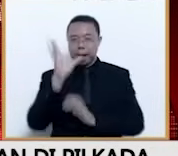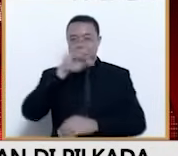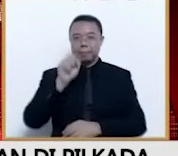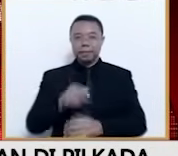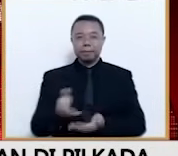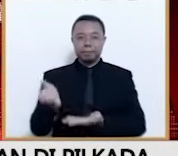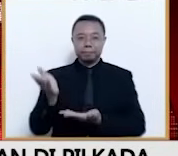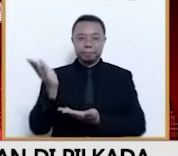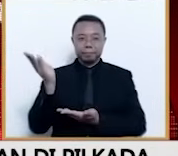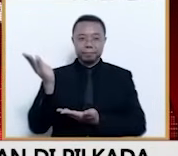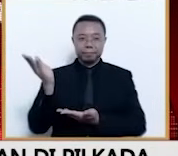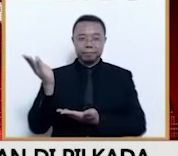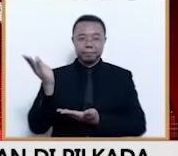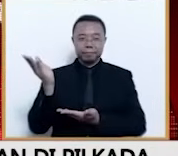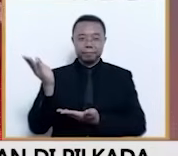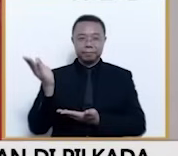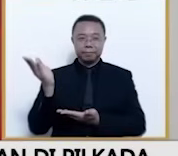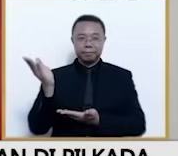malam hari ini.